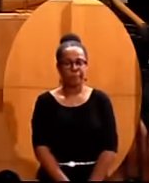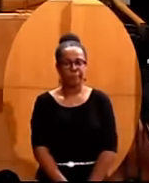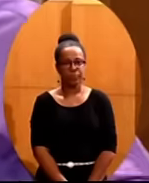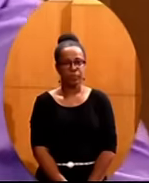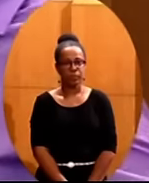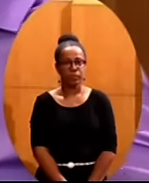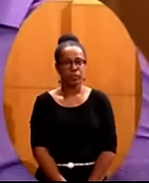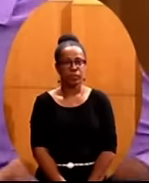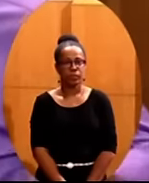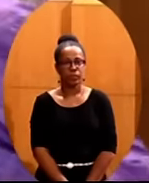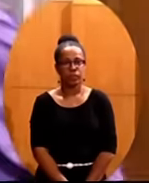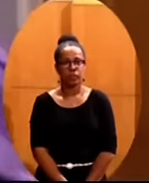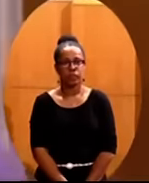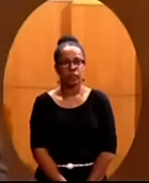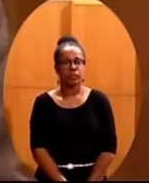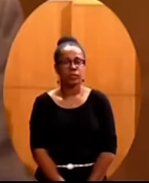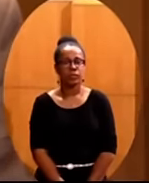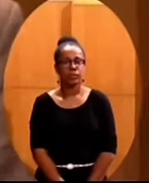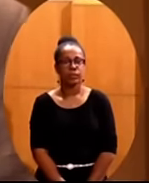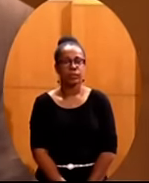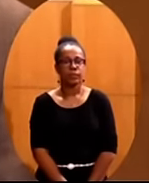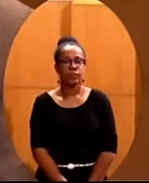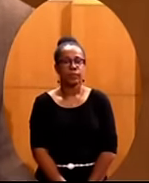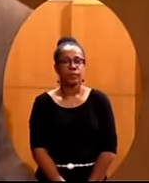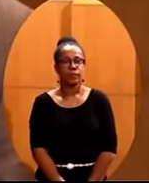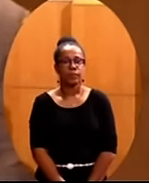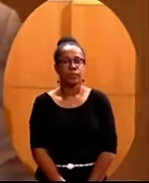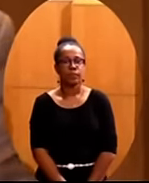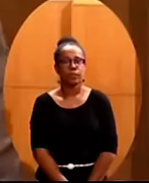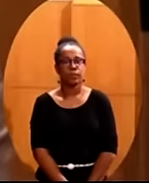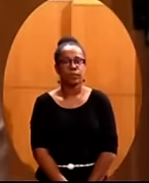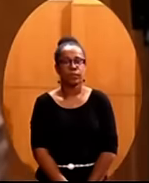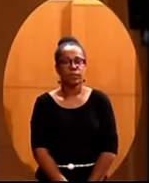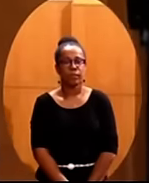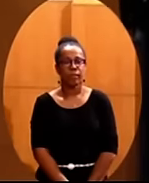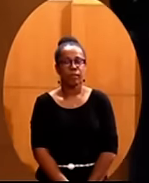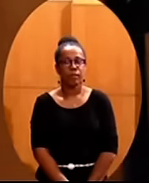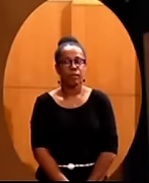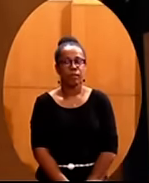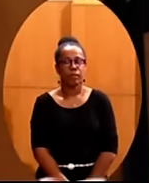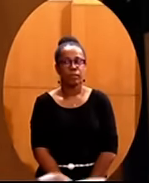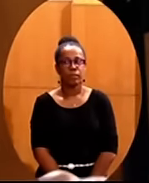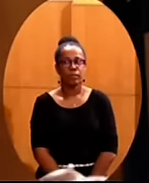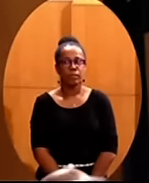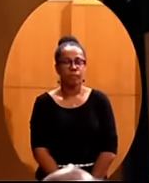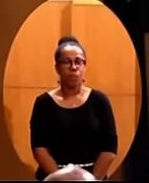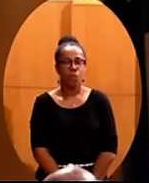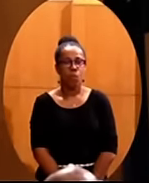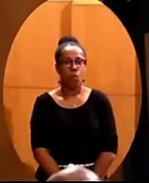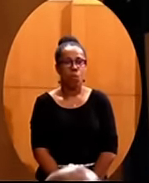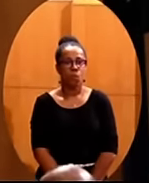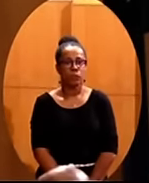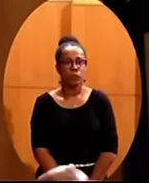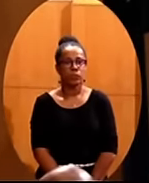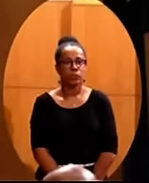de le préfet Alfred Marie qui VI de se serrer la main et invitébrice